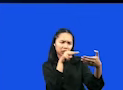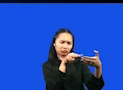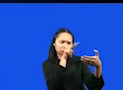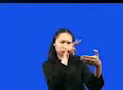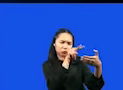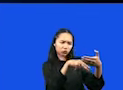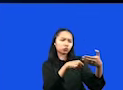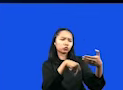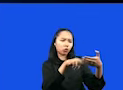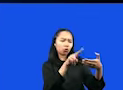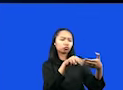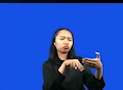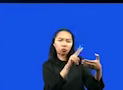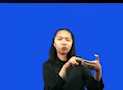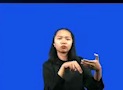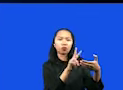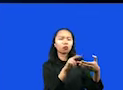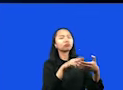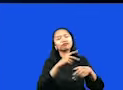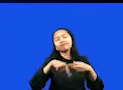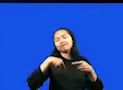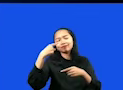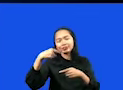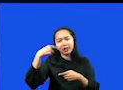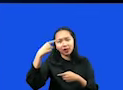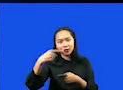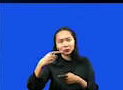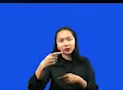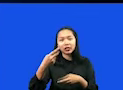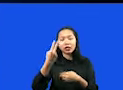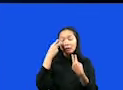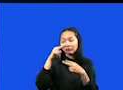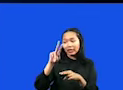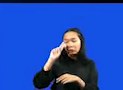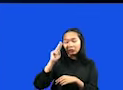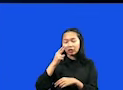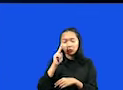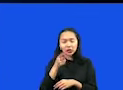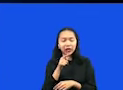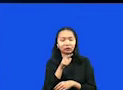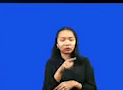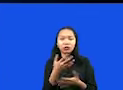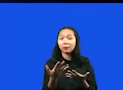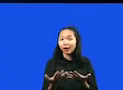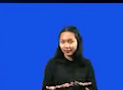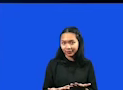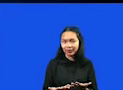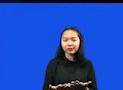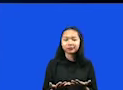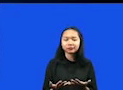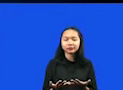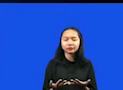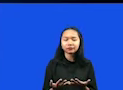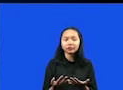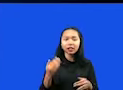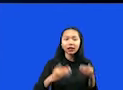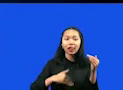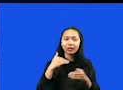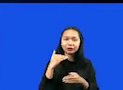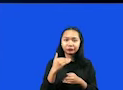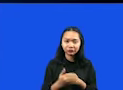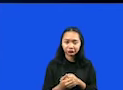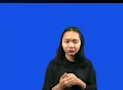di luar sana melihat saudara-saudara mereka kayak gitu oke nah oke lalu